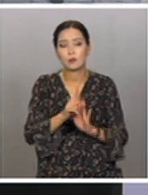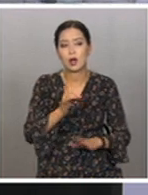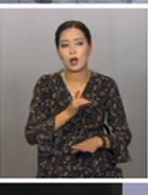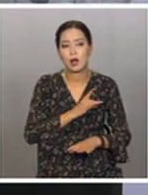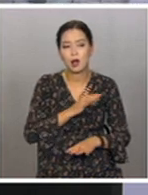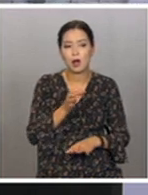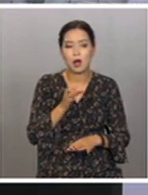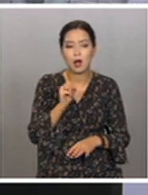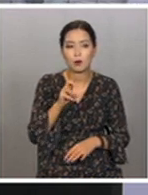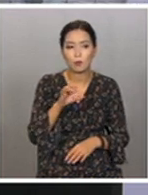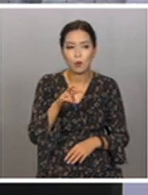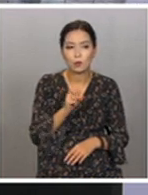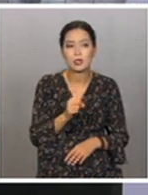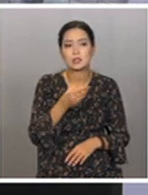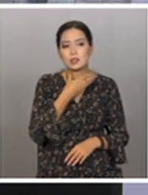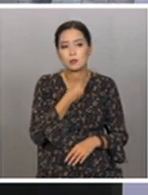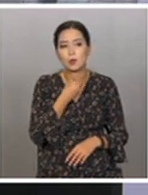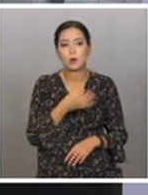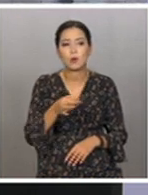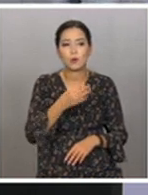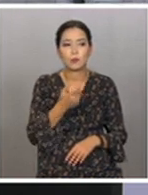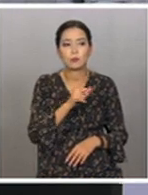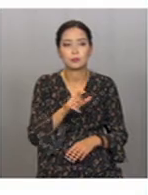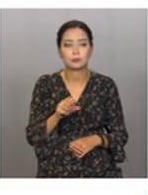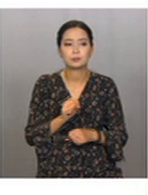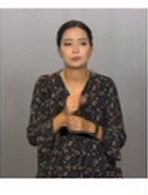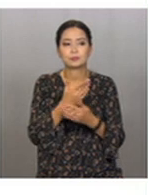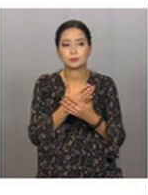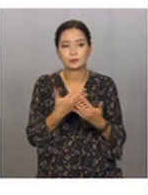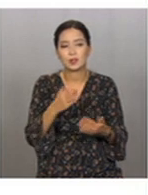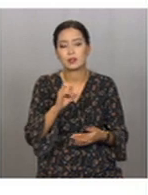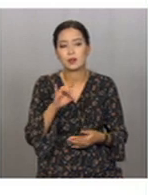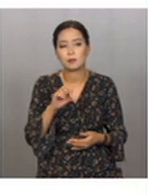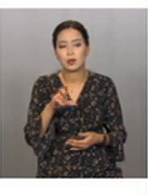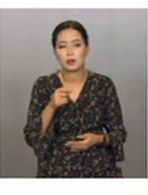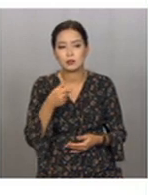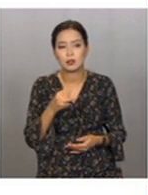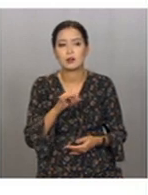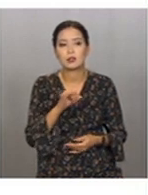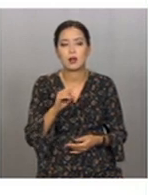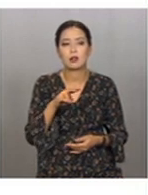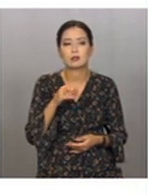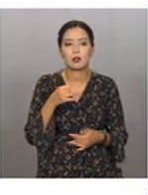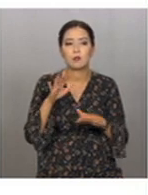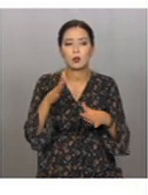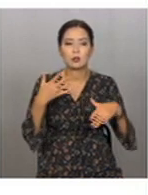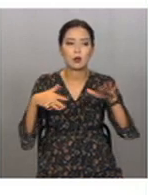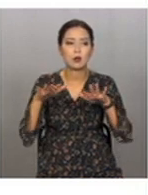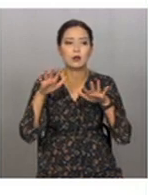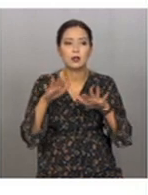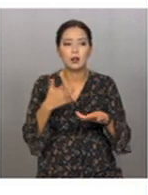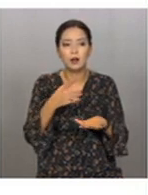Семей облыстарында партизандық қозғалыс ошақтары, Тарбағатай мен Алтайда тау құрандары